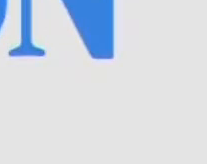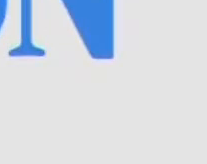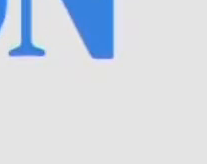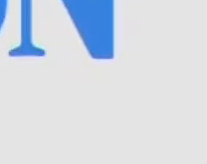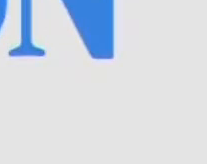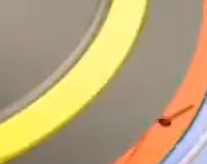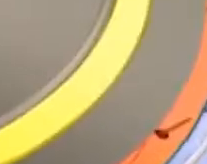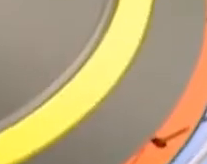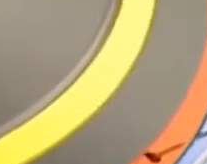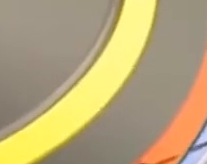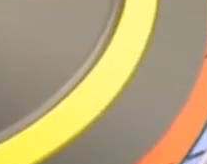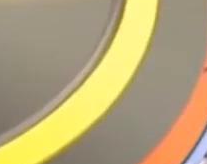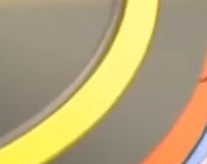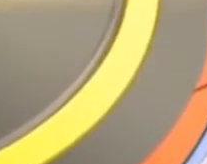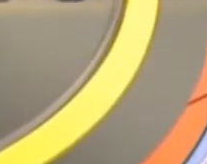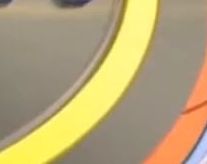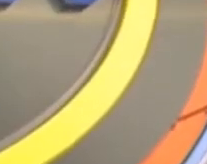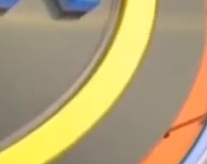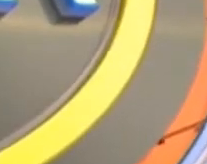Ramon.